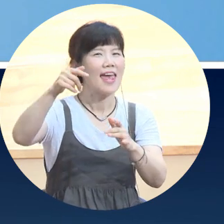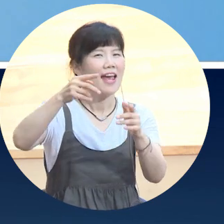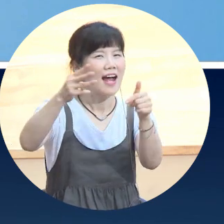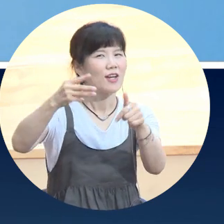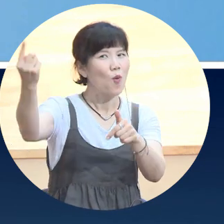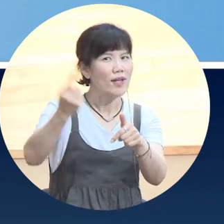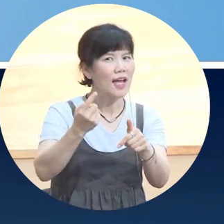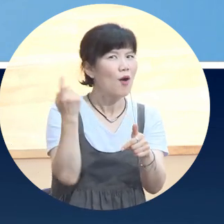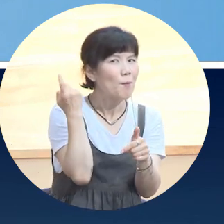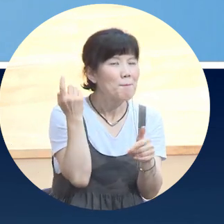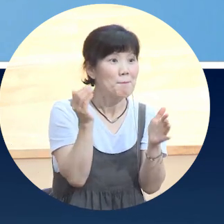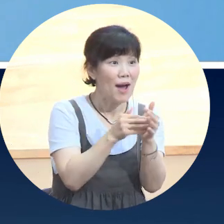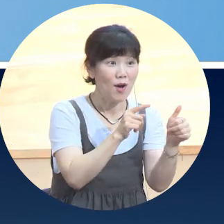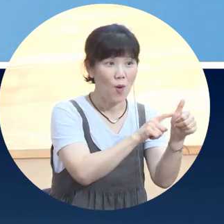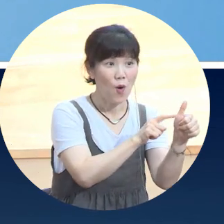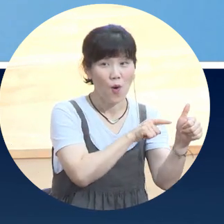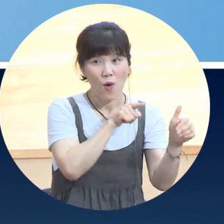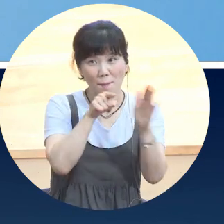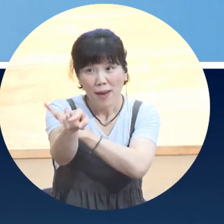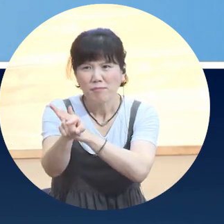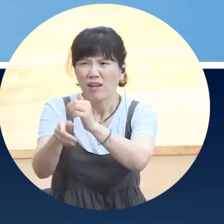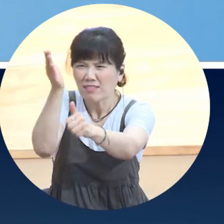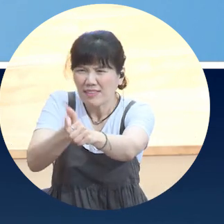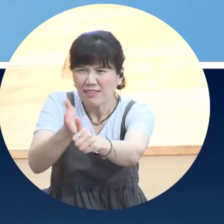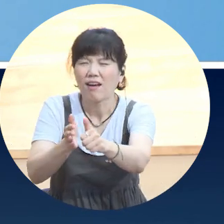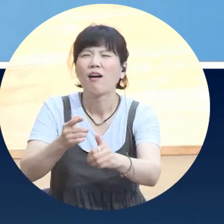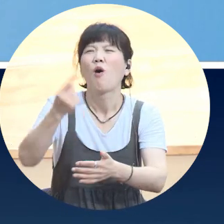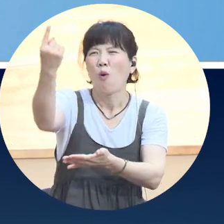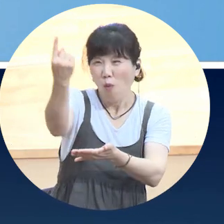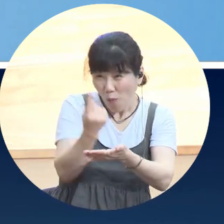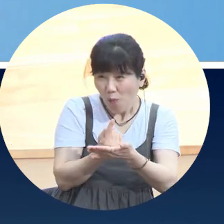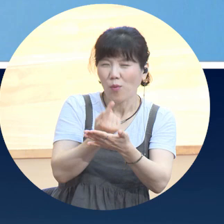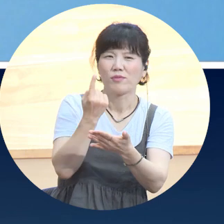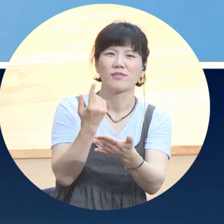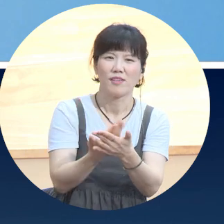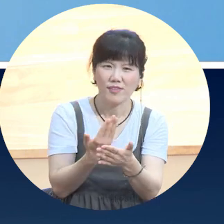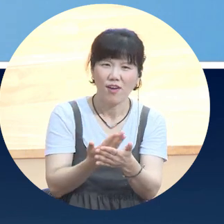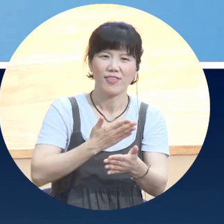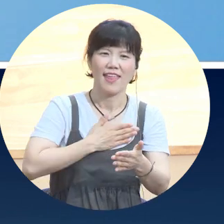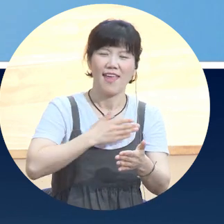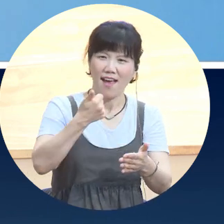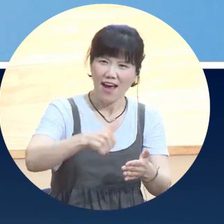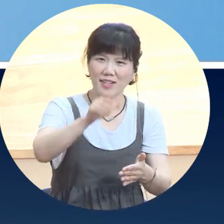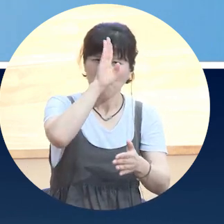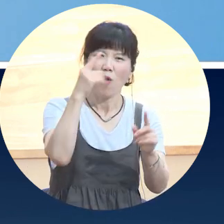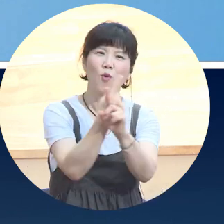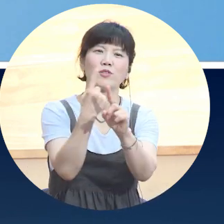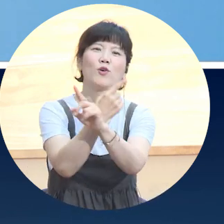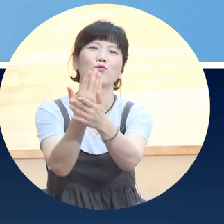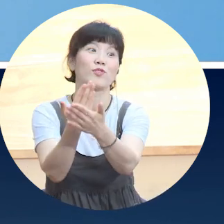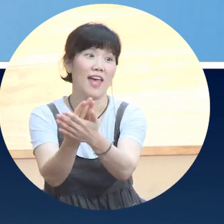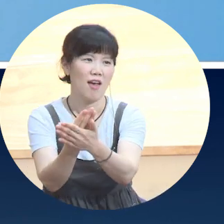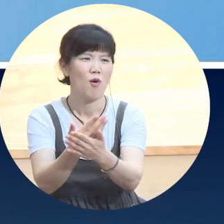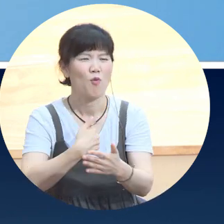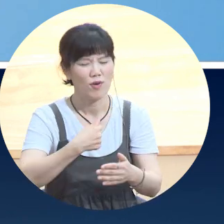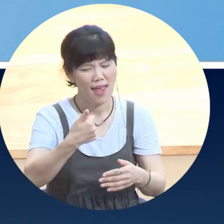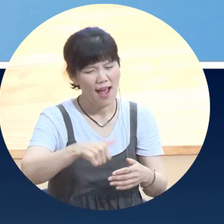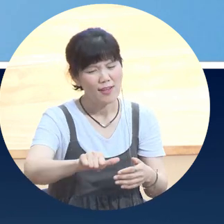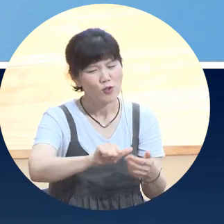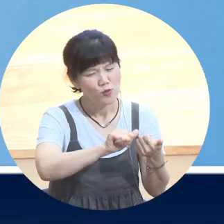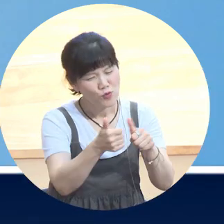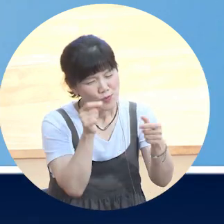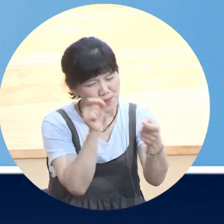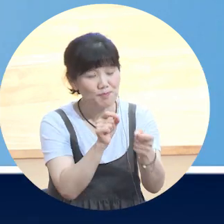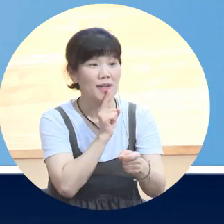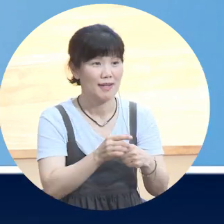청와대 내려오셔서 내 아들의 병을 고쳐 수소수 아니 그가 거의 죽게 되었어요 내려서서 요청합니다 49